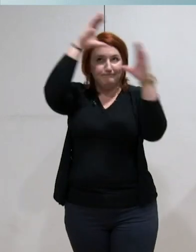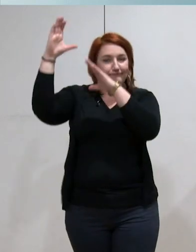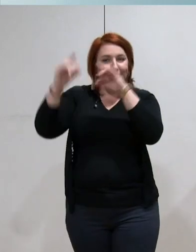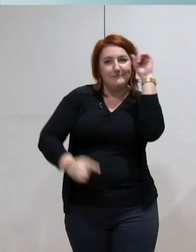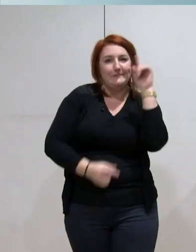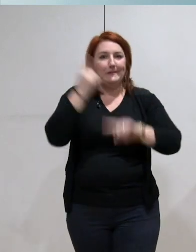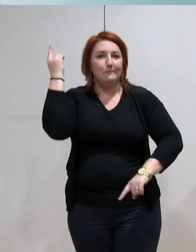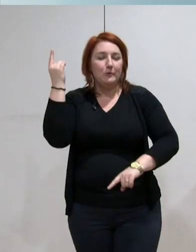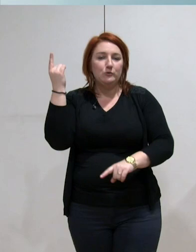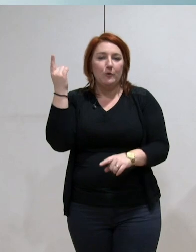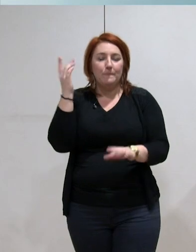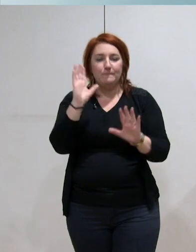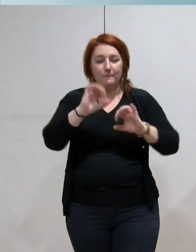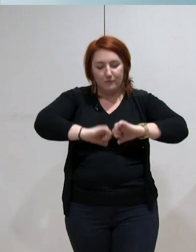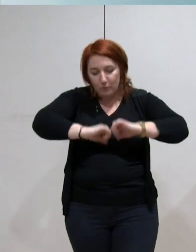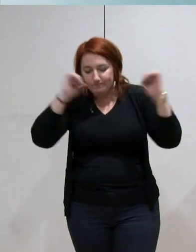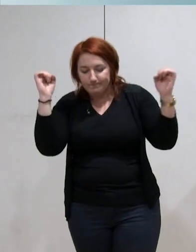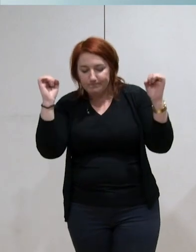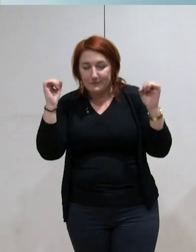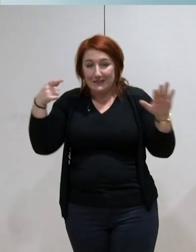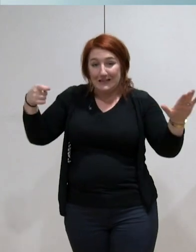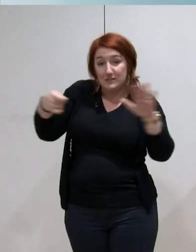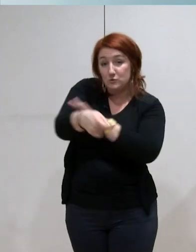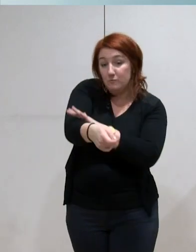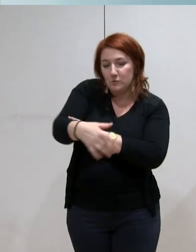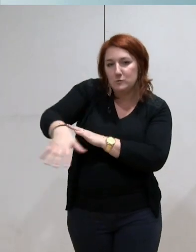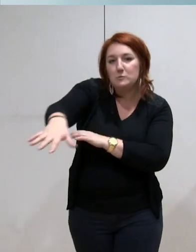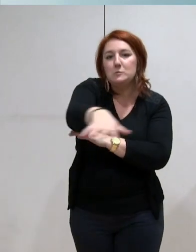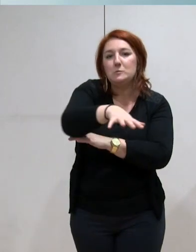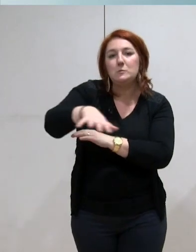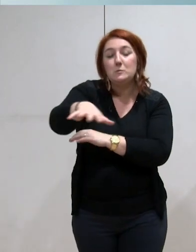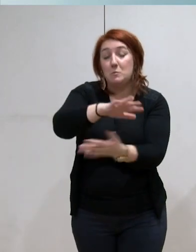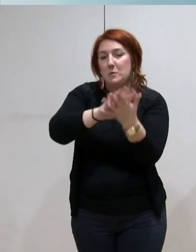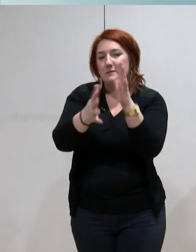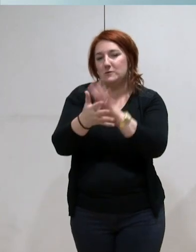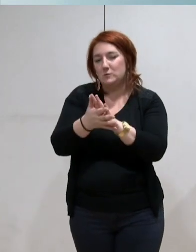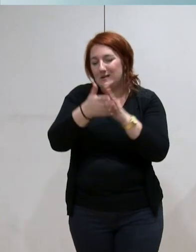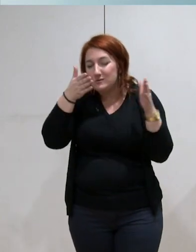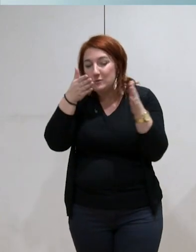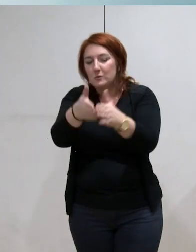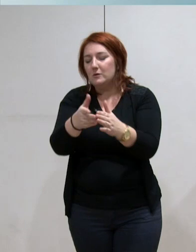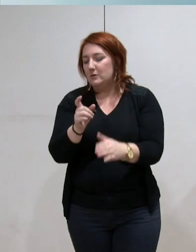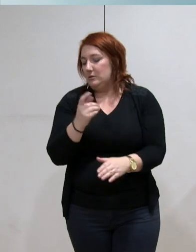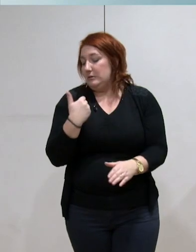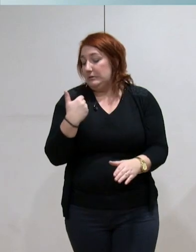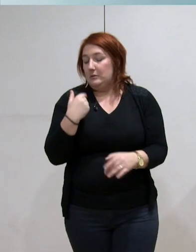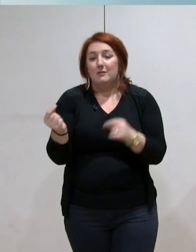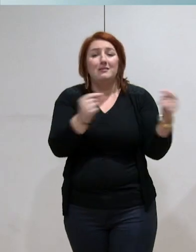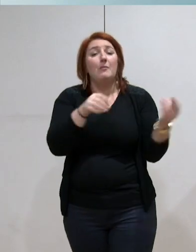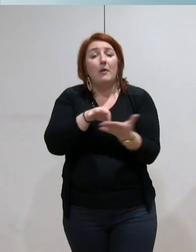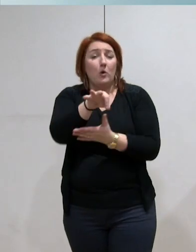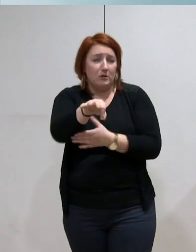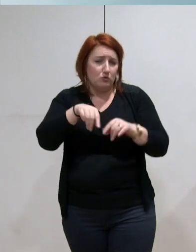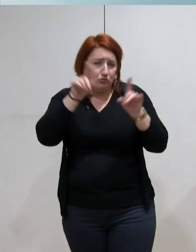même de beaucoup plus près du côté des subventions accordées et notamment aux associations j'en parlais pour le débat d'ation